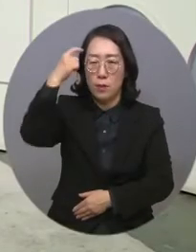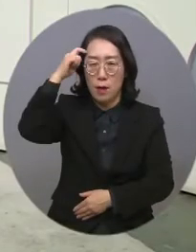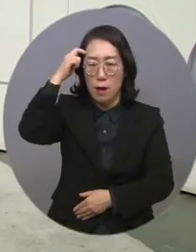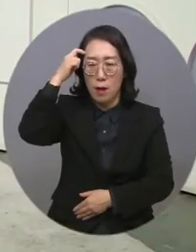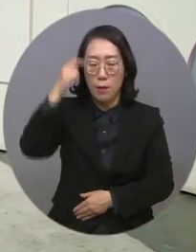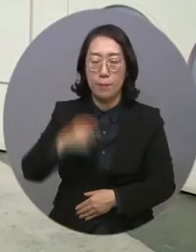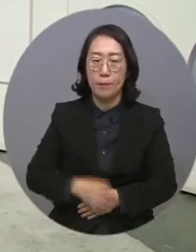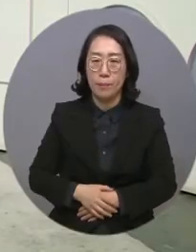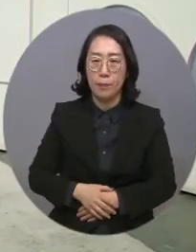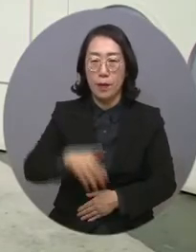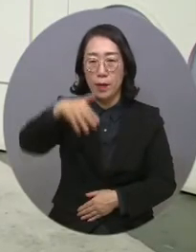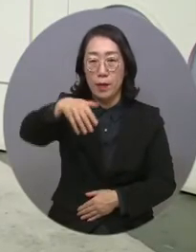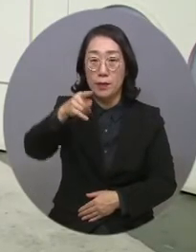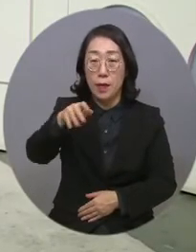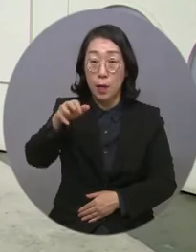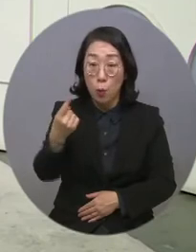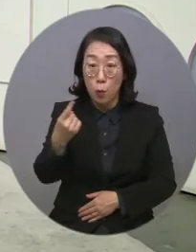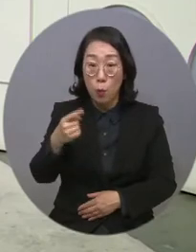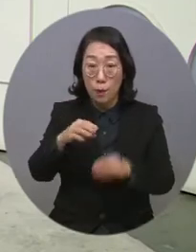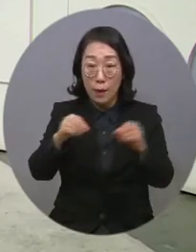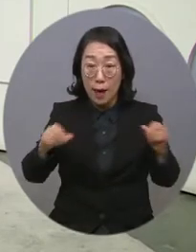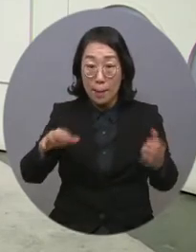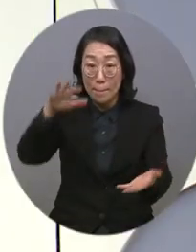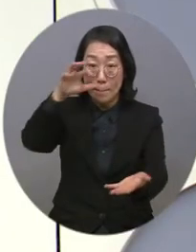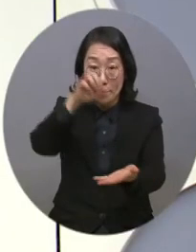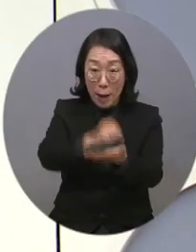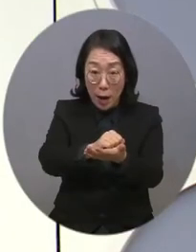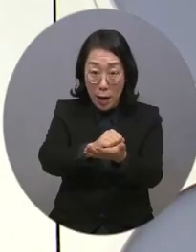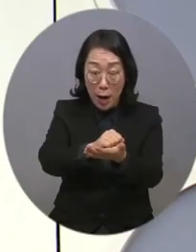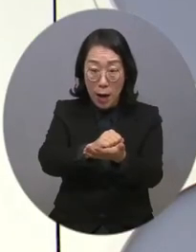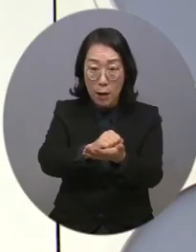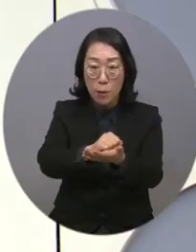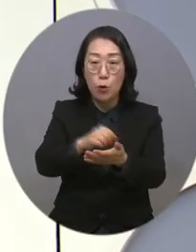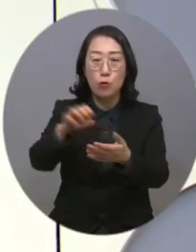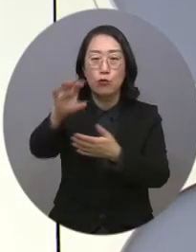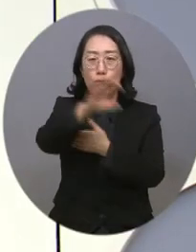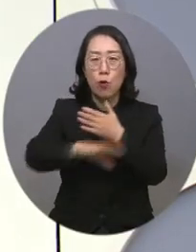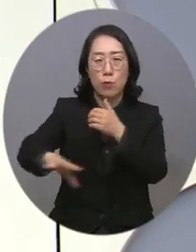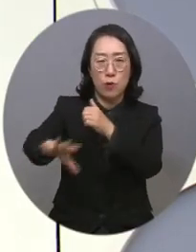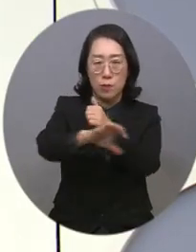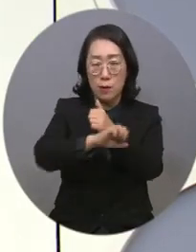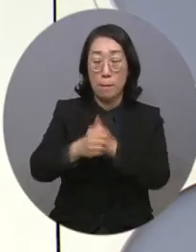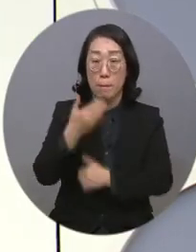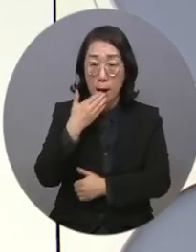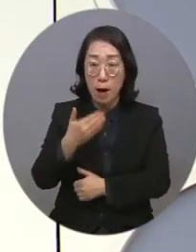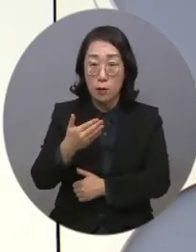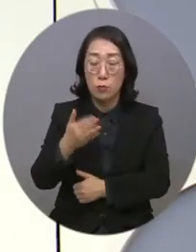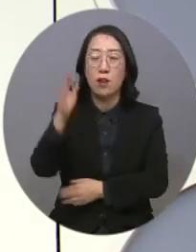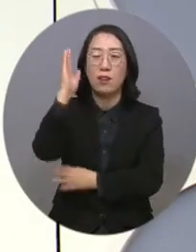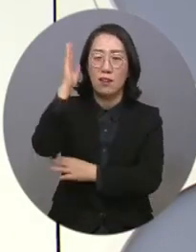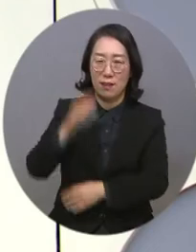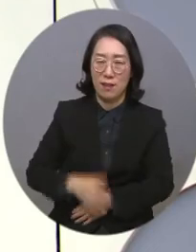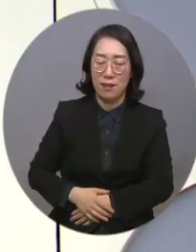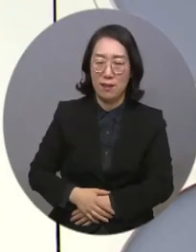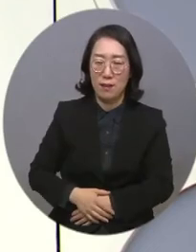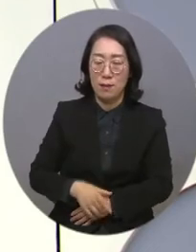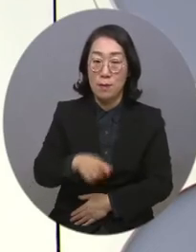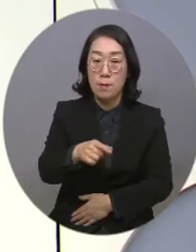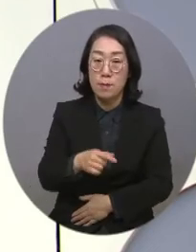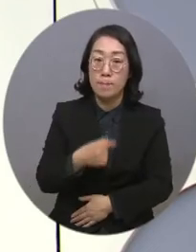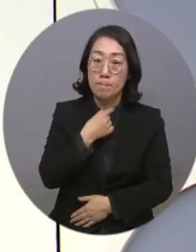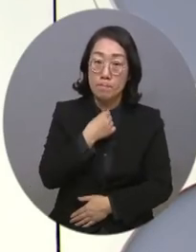옛말에 체코 땅을 차지하면 유럽을 제패할 수 있다. 그런 정도로 이제 모든 그 강대국들이 탐을 내는 그런